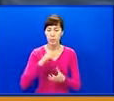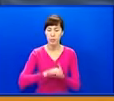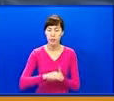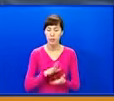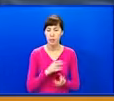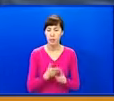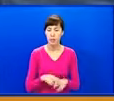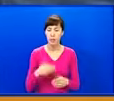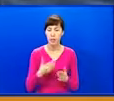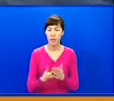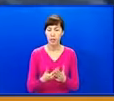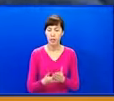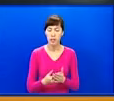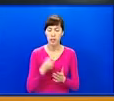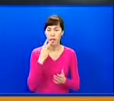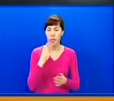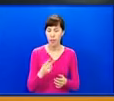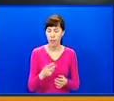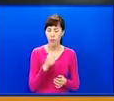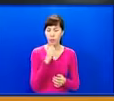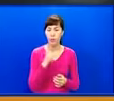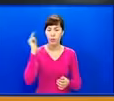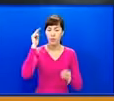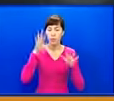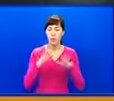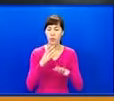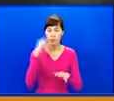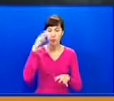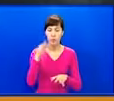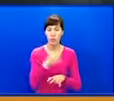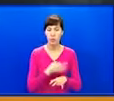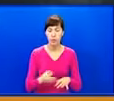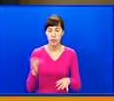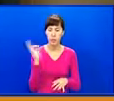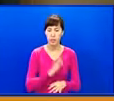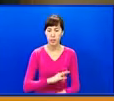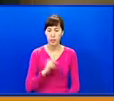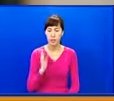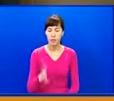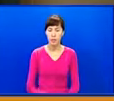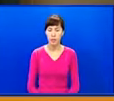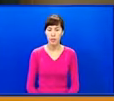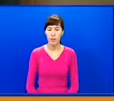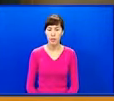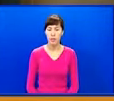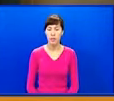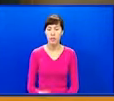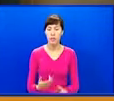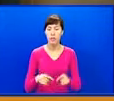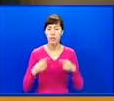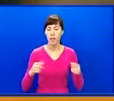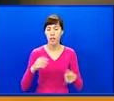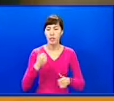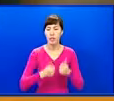Ондағы келтірілген деректерге сүйенсек, өткен оқу жылы түстік оқушылар үшін табысты болған. Жалпы биылғы түрлі байқауларда, олимпиадалар